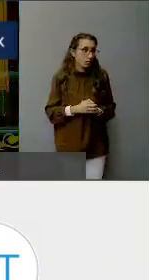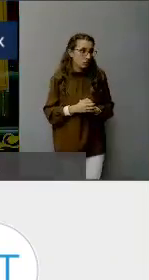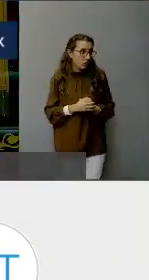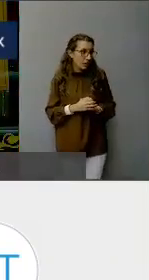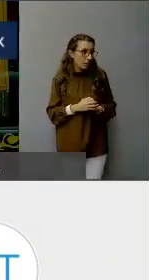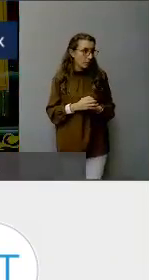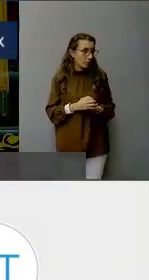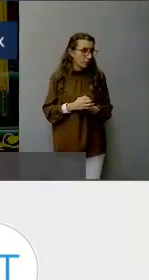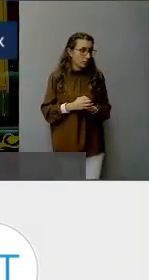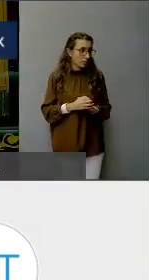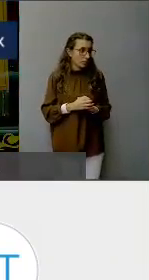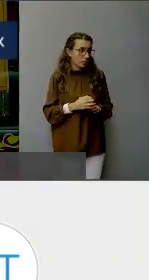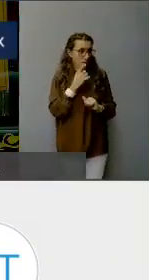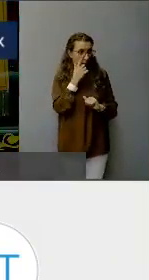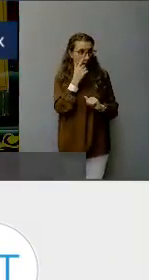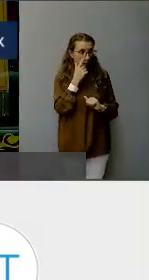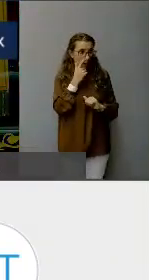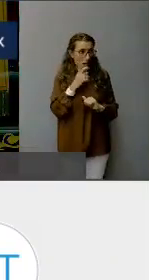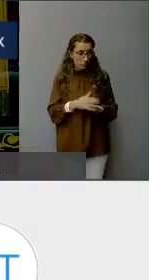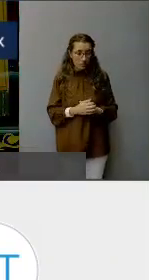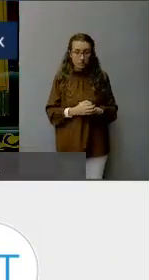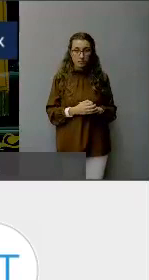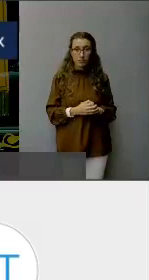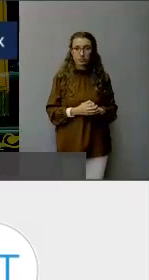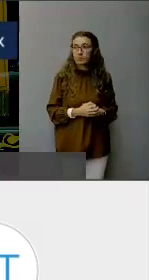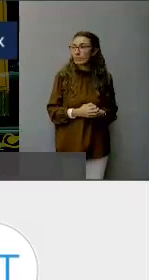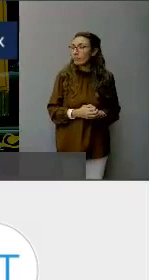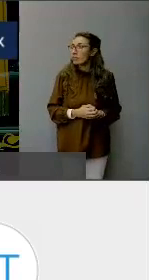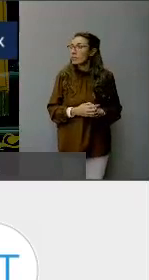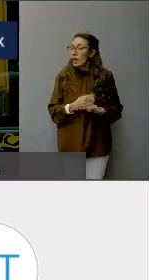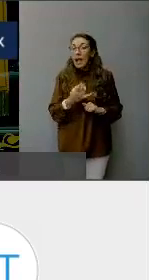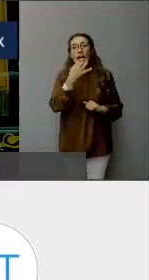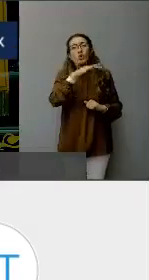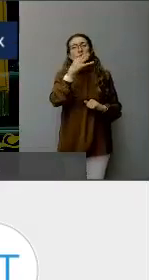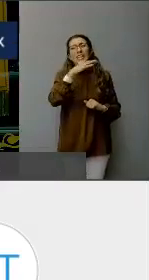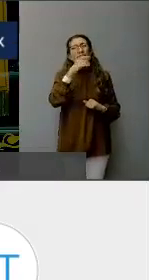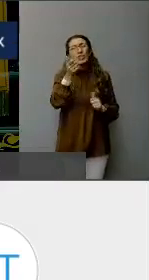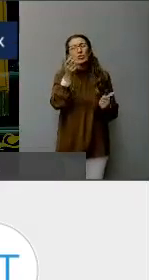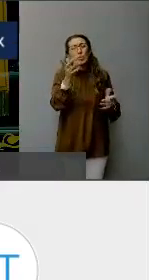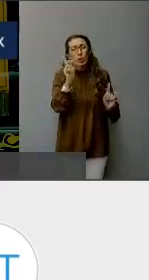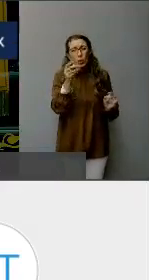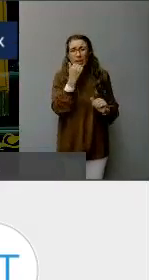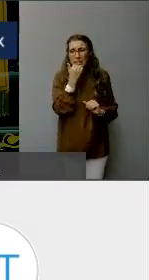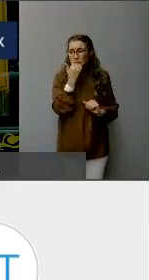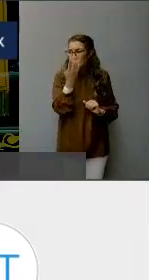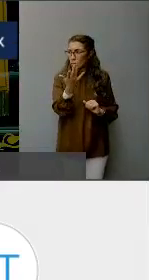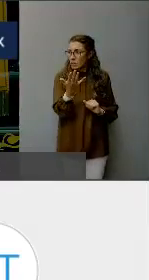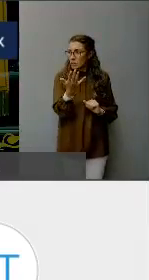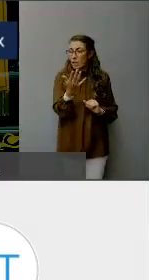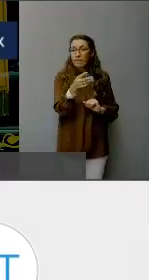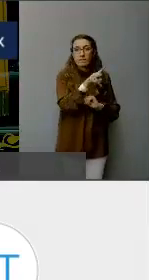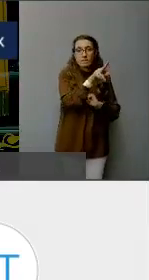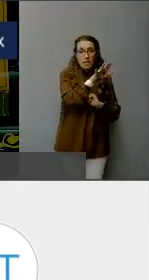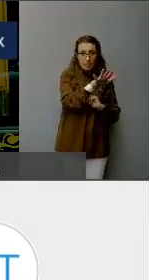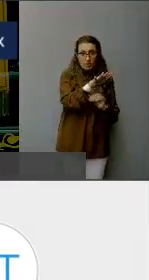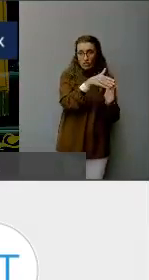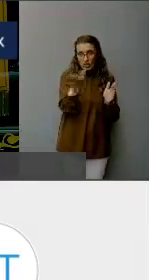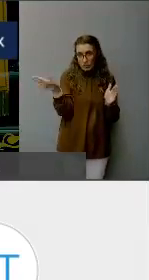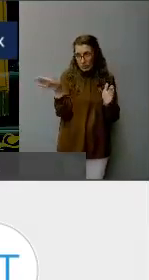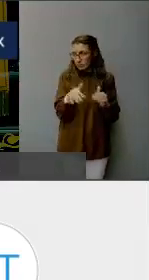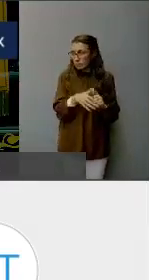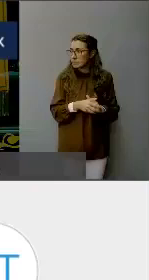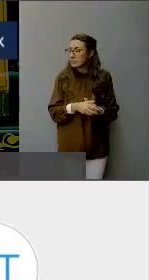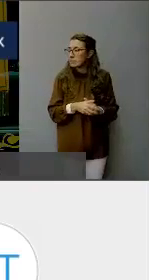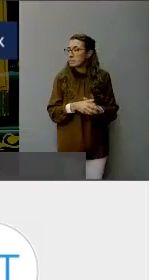prego consigliere pignone procedere a illustrazione e da chi numero giusto per avere al 25